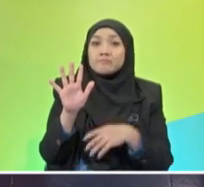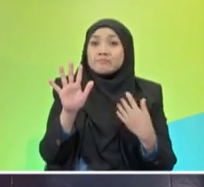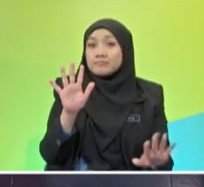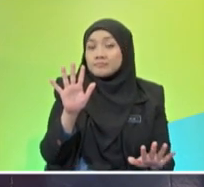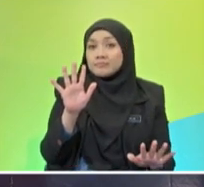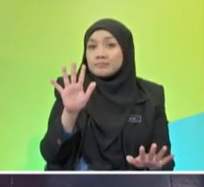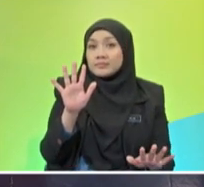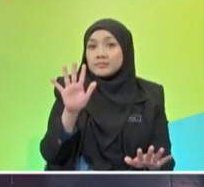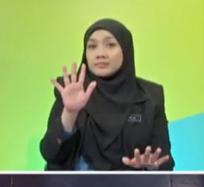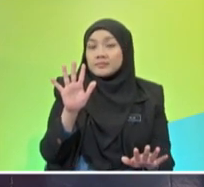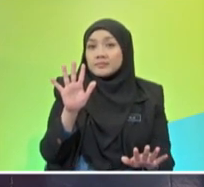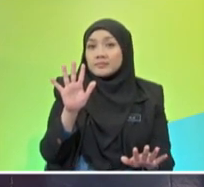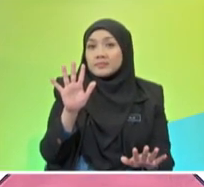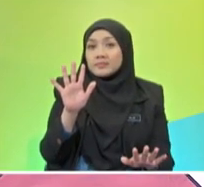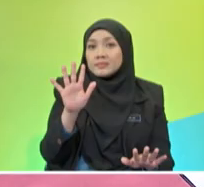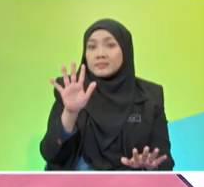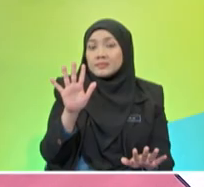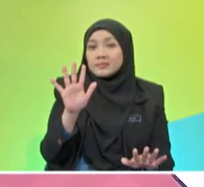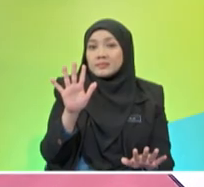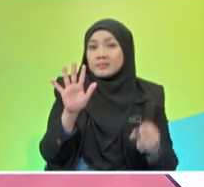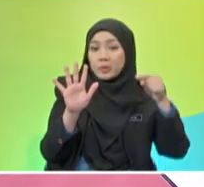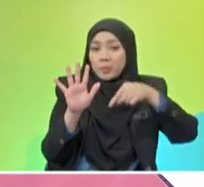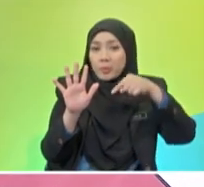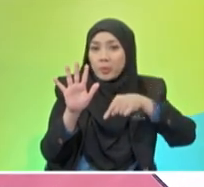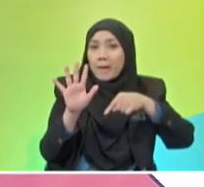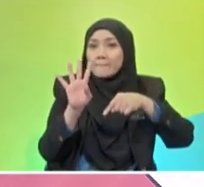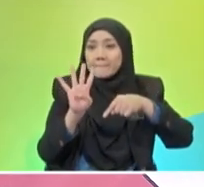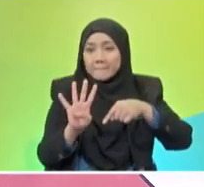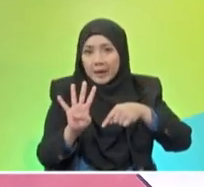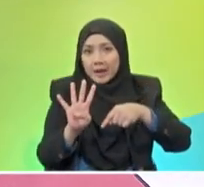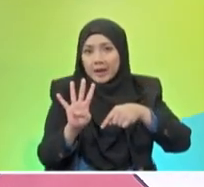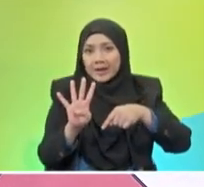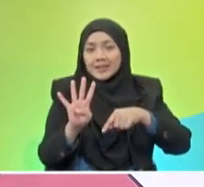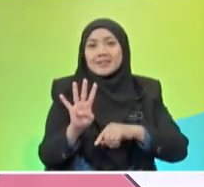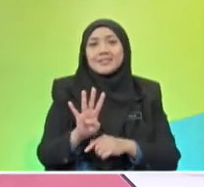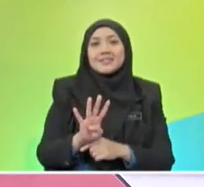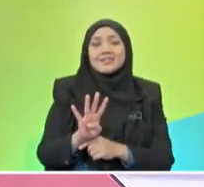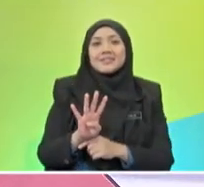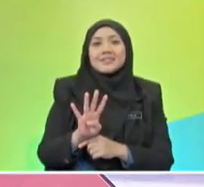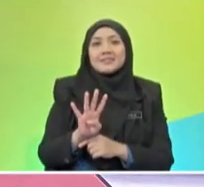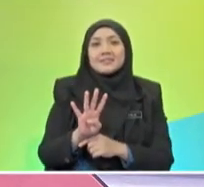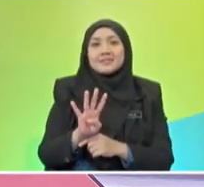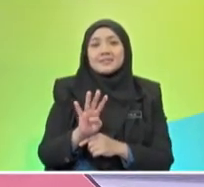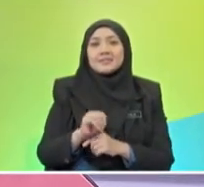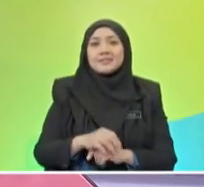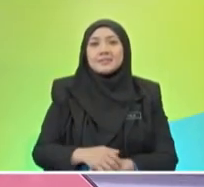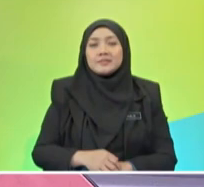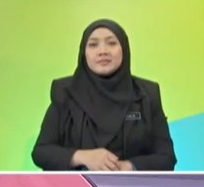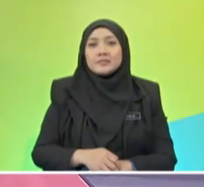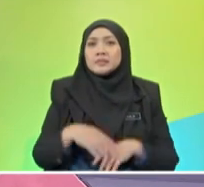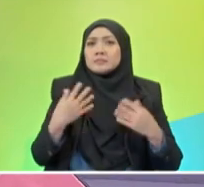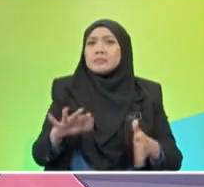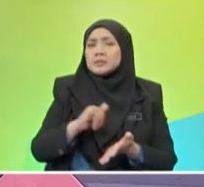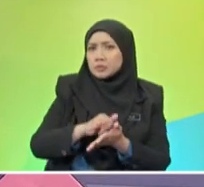ialah? Selepas 5... 4, cikgu. Betul. 4. Okey.